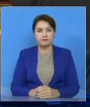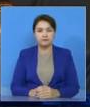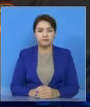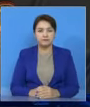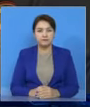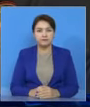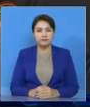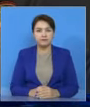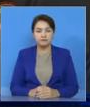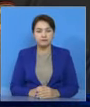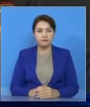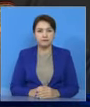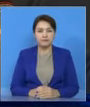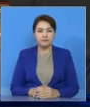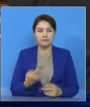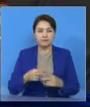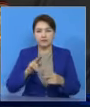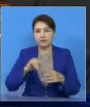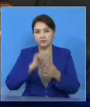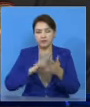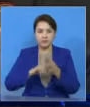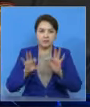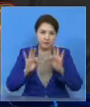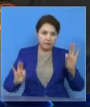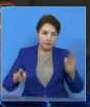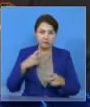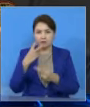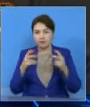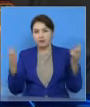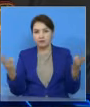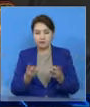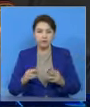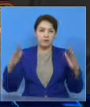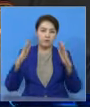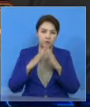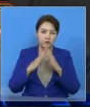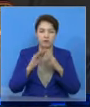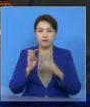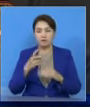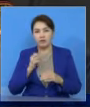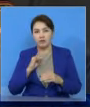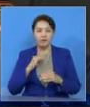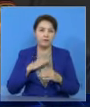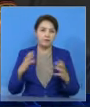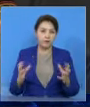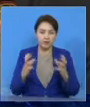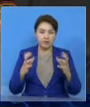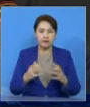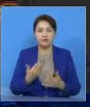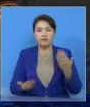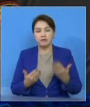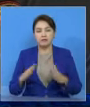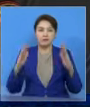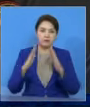нашарланып пайдалануға келмейді. Сол себепті сымдар тексеріп алған дұрыс болар. Үйдің ақаулы электр жабдықтарын ұстаңыз. Егер